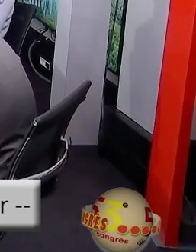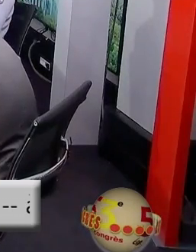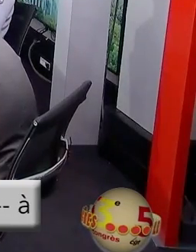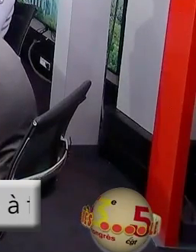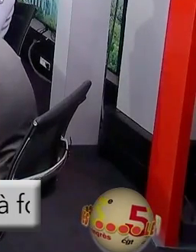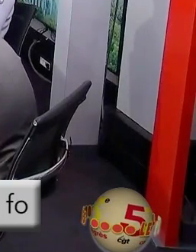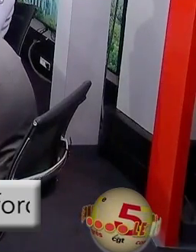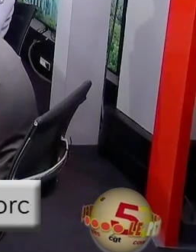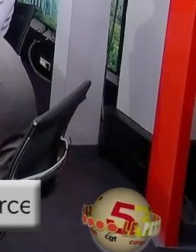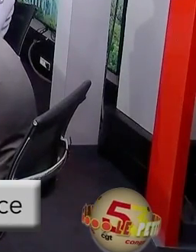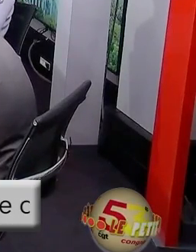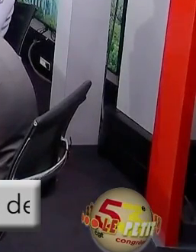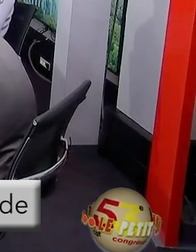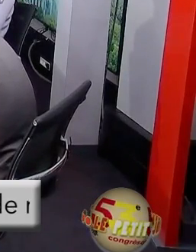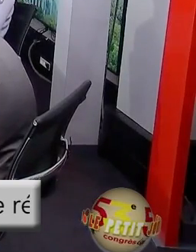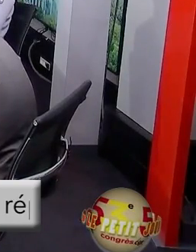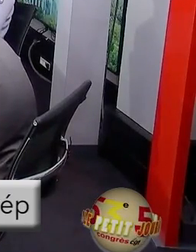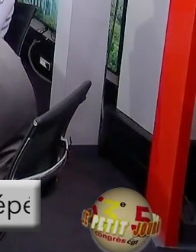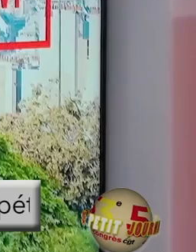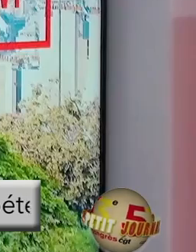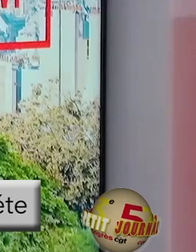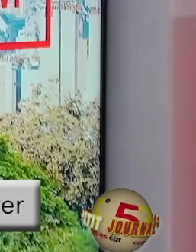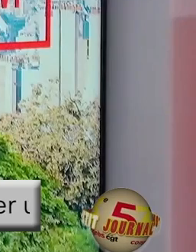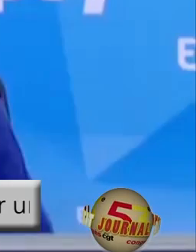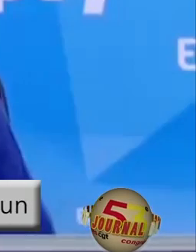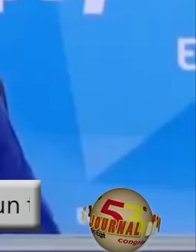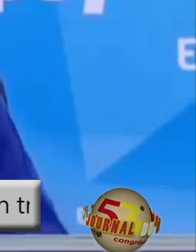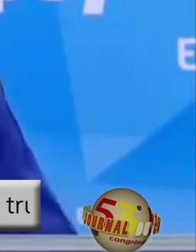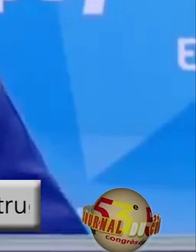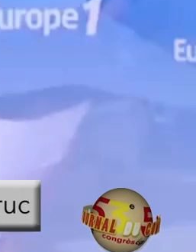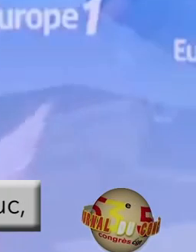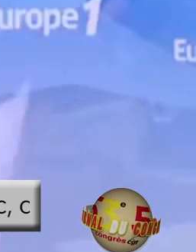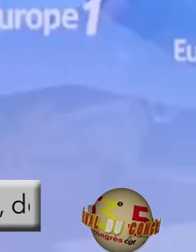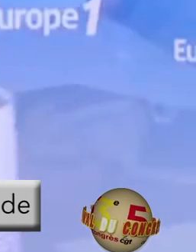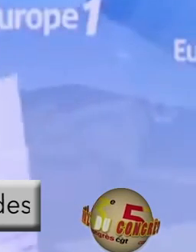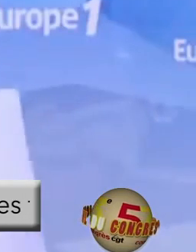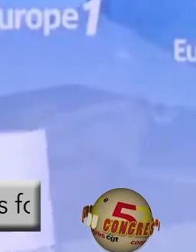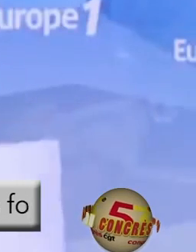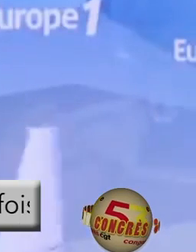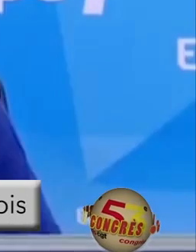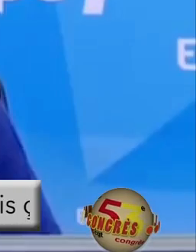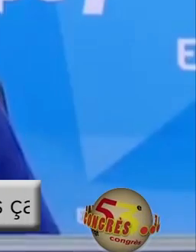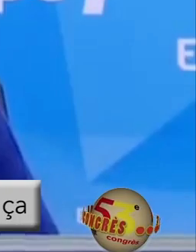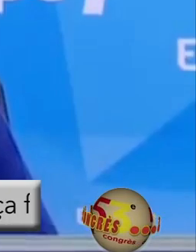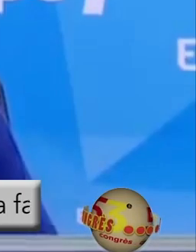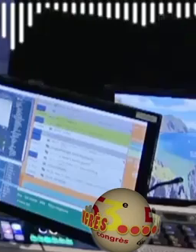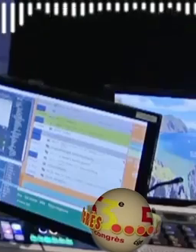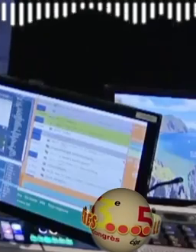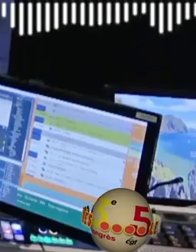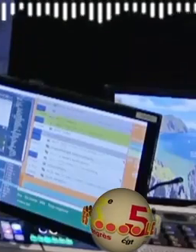depuis 1895 qui nous fait toujours rêver. Réduire le temps de travail, c'est vraiment la solution